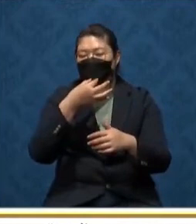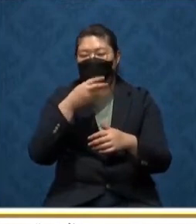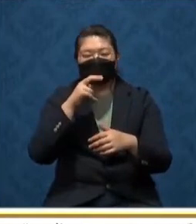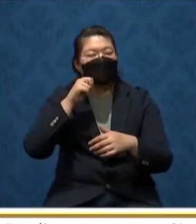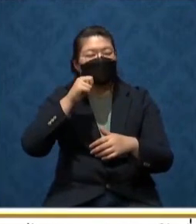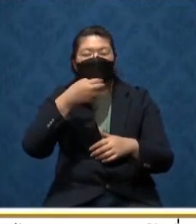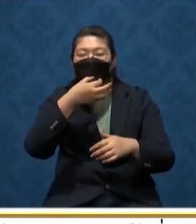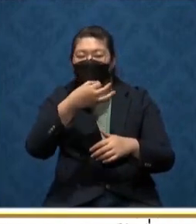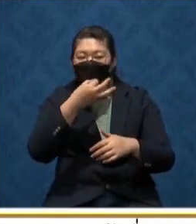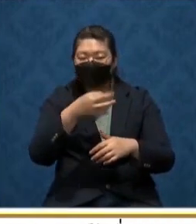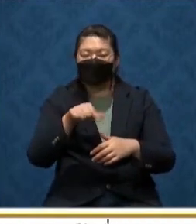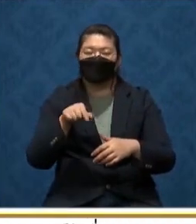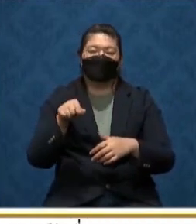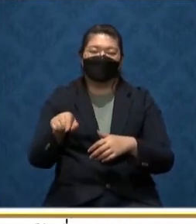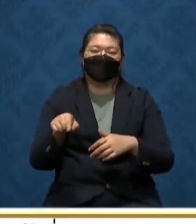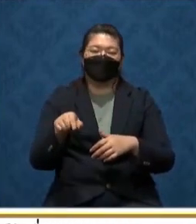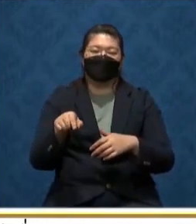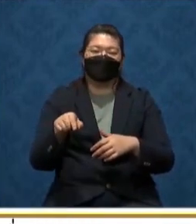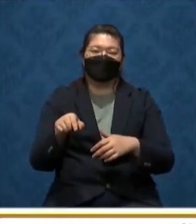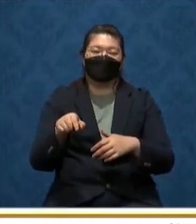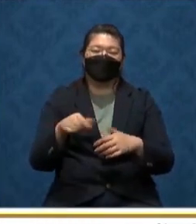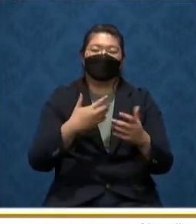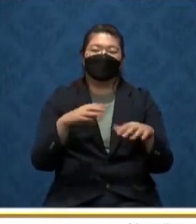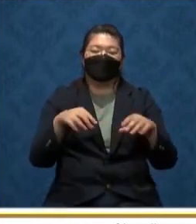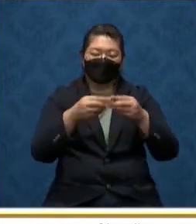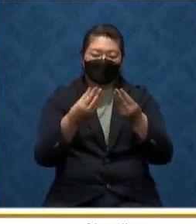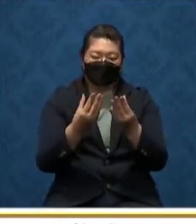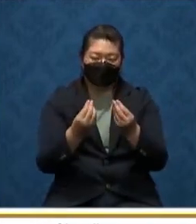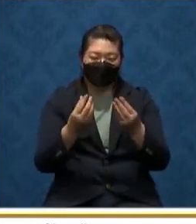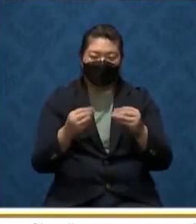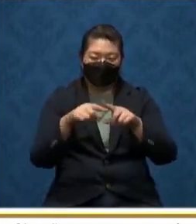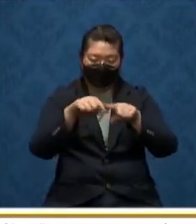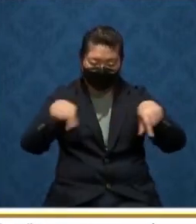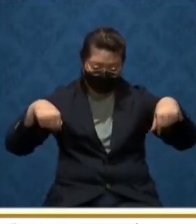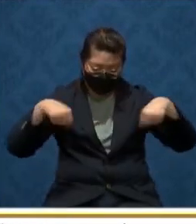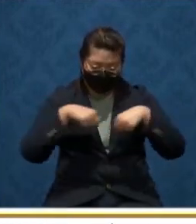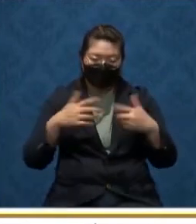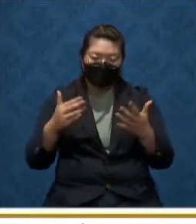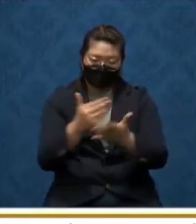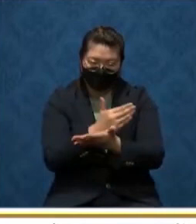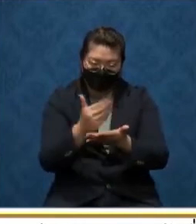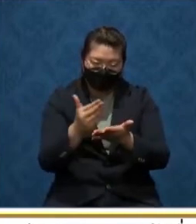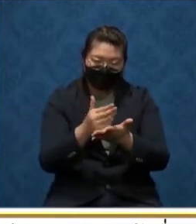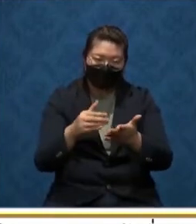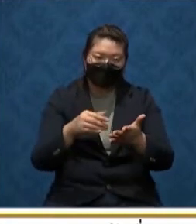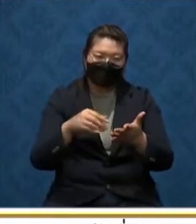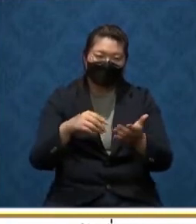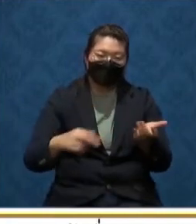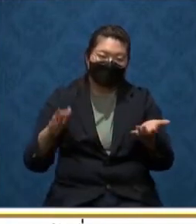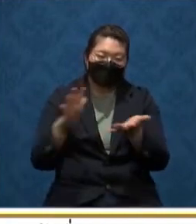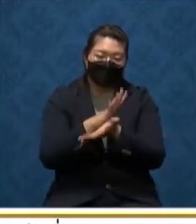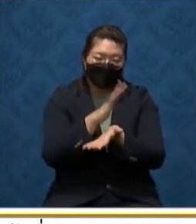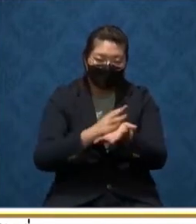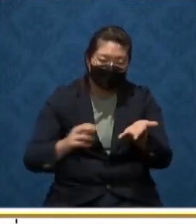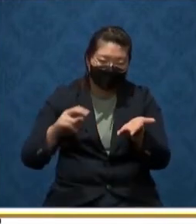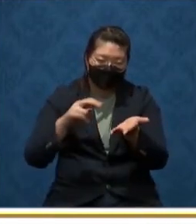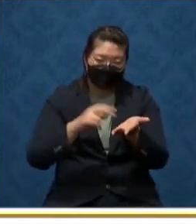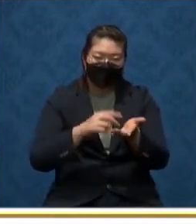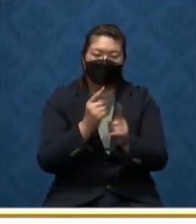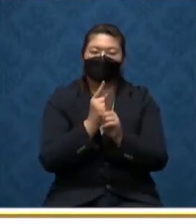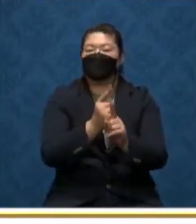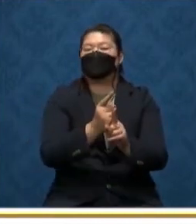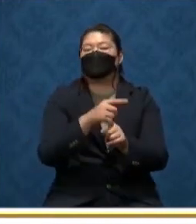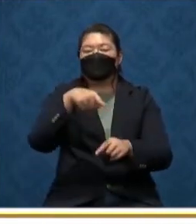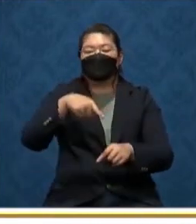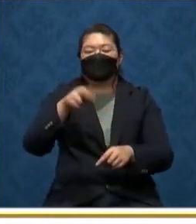เพื่อใหกรมทรงเสรedelสห sighกร้ไปจัดสารที่ทำกนใหพี่น้ประชาชนตามมาตรา 2511 ตามกปบอ